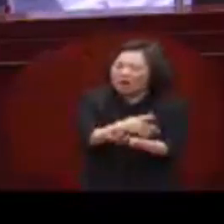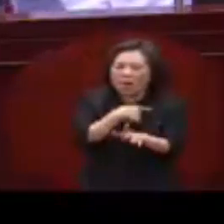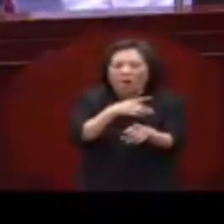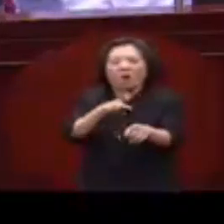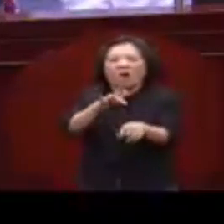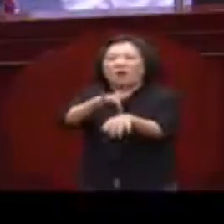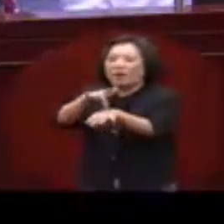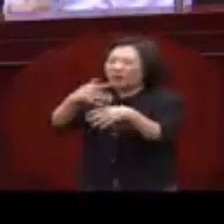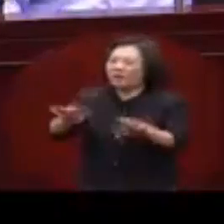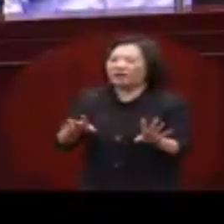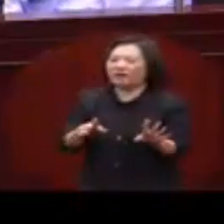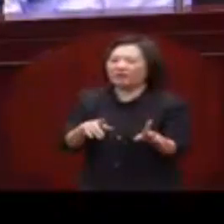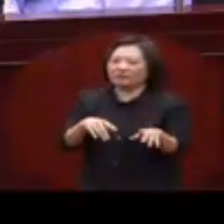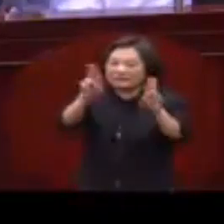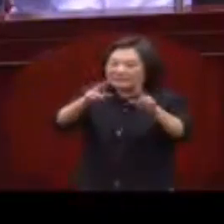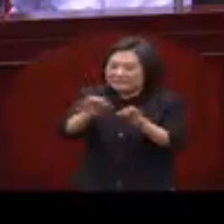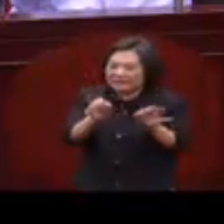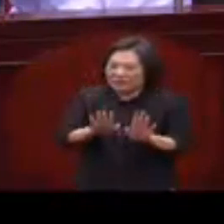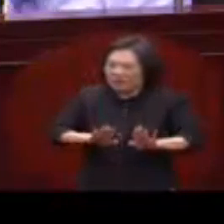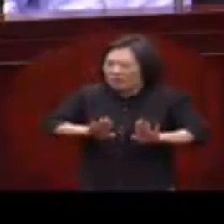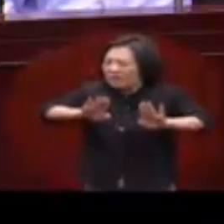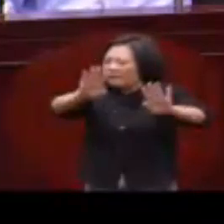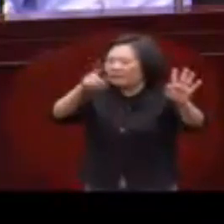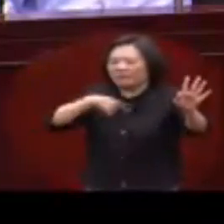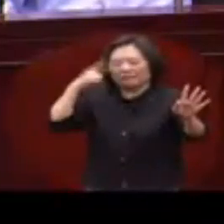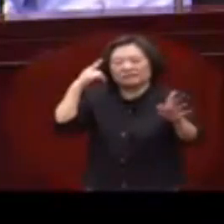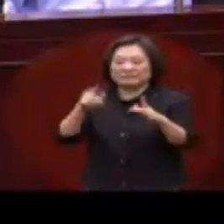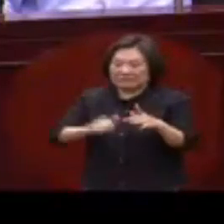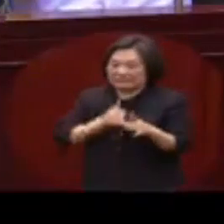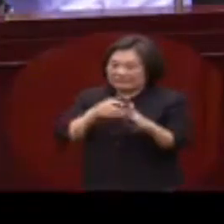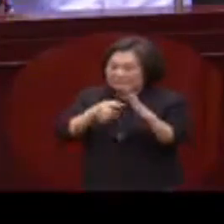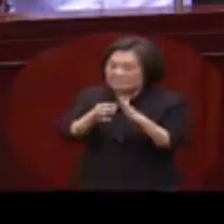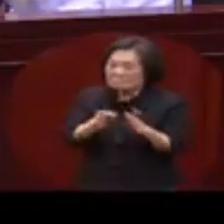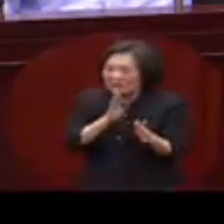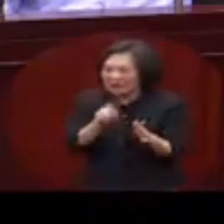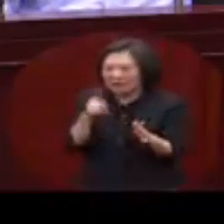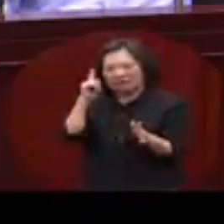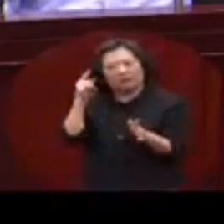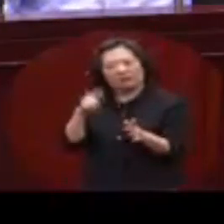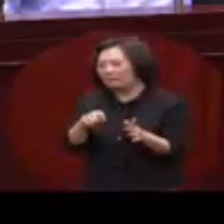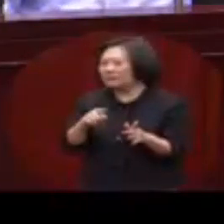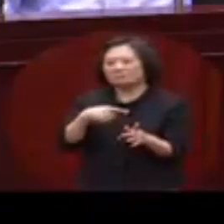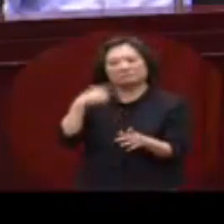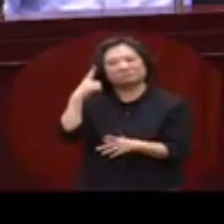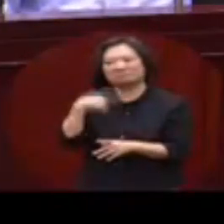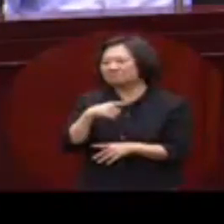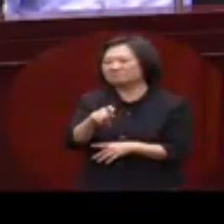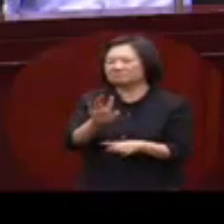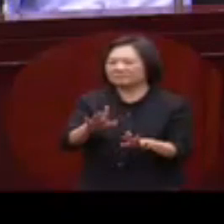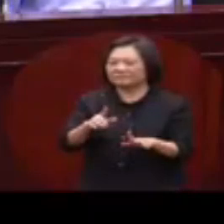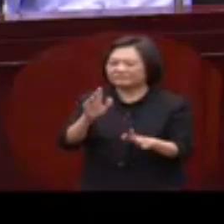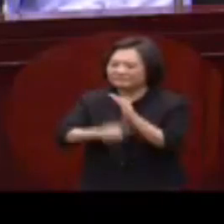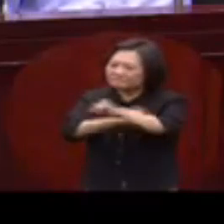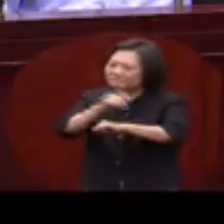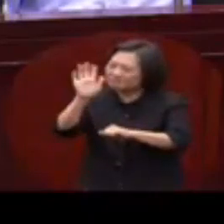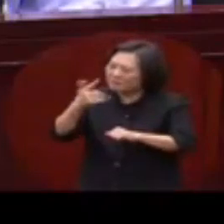种电商越来越发达，你知道，目前这个实体店面，我想这个逻辑要改变。所以在整个